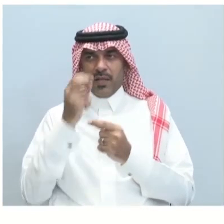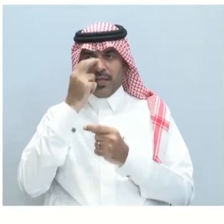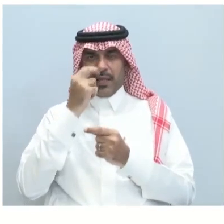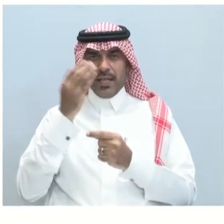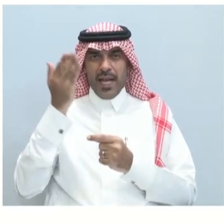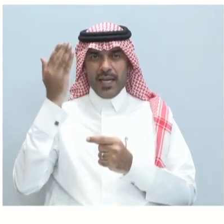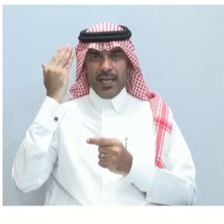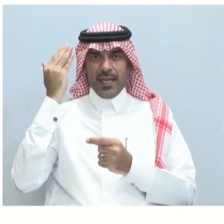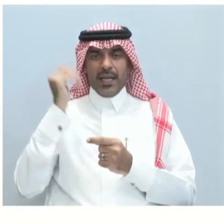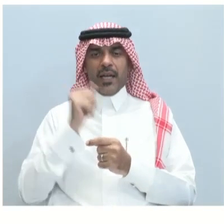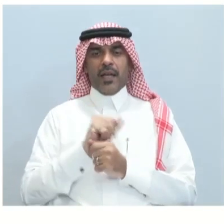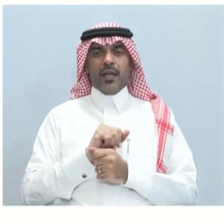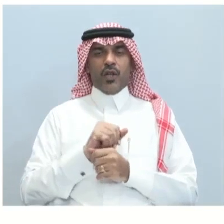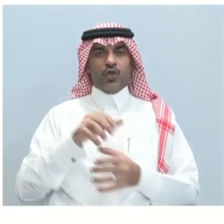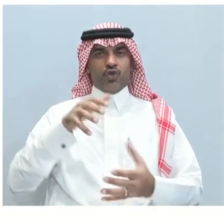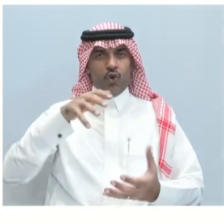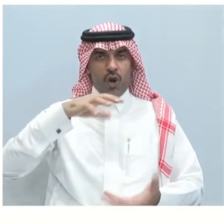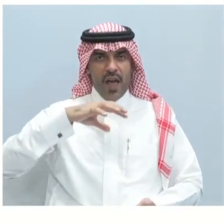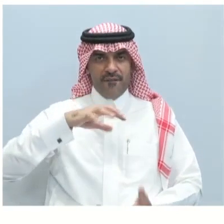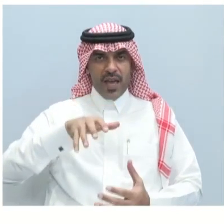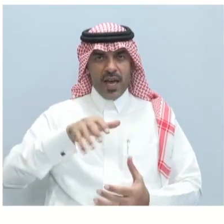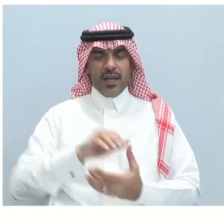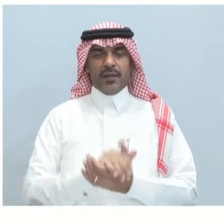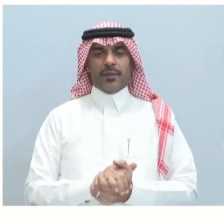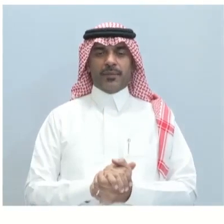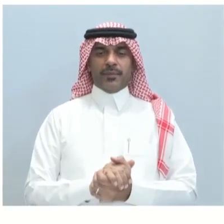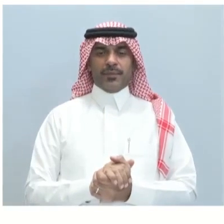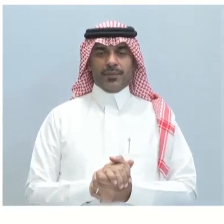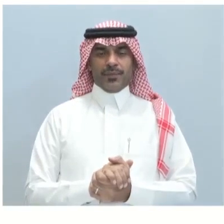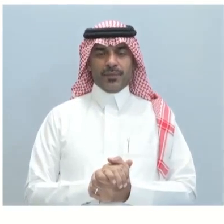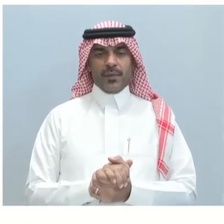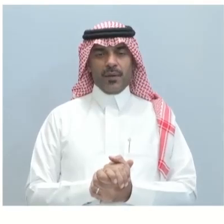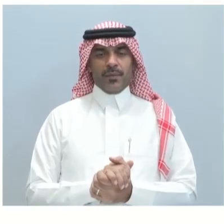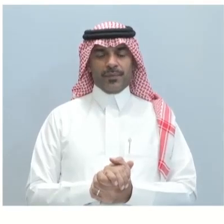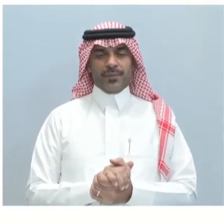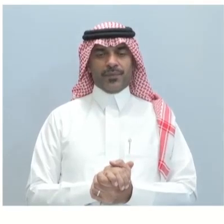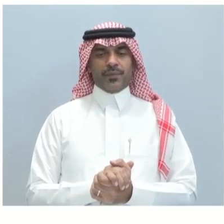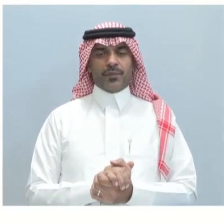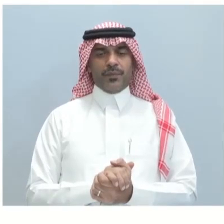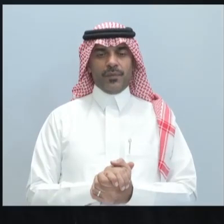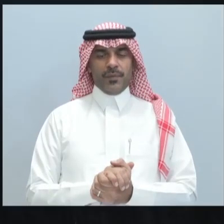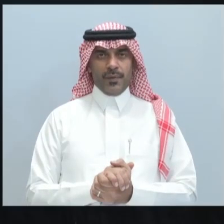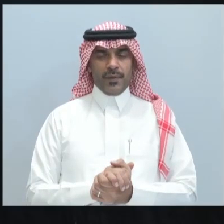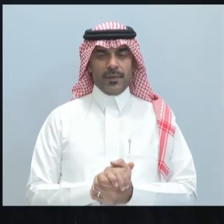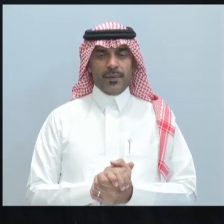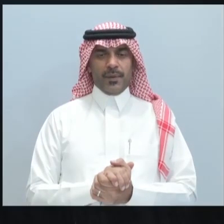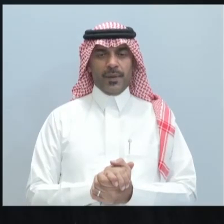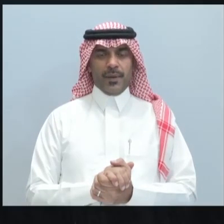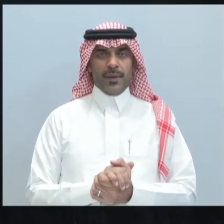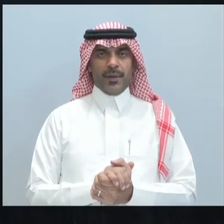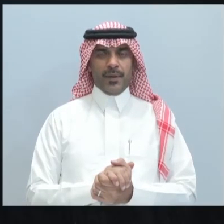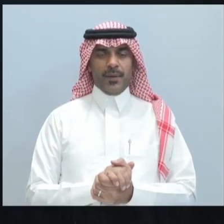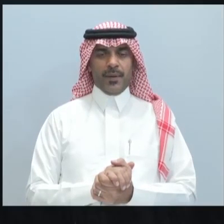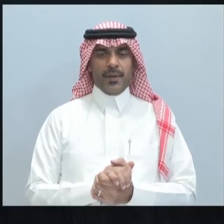بدراستها المؤرخ الجغرافي والمختص بدراسته الجغرافيا عفوا والمختص بدراستها